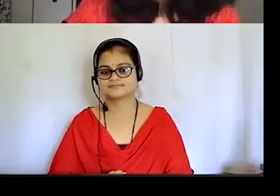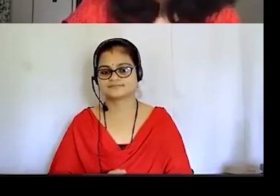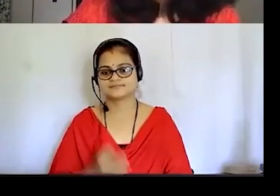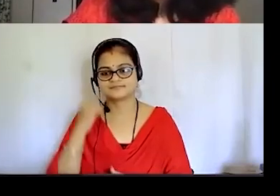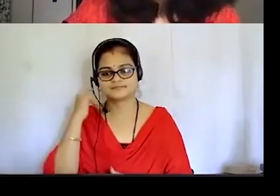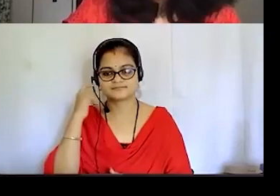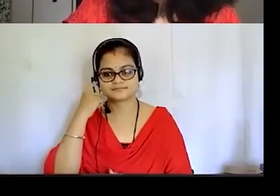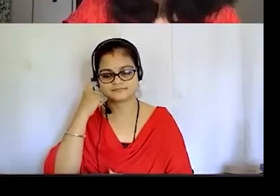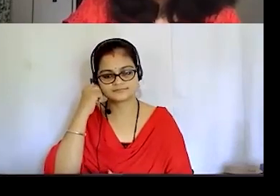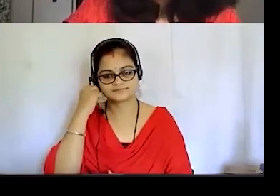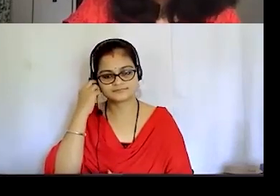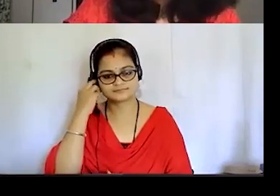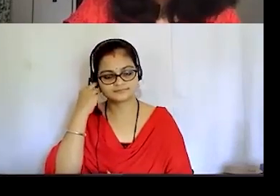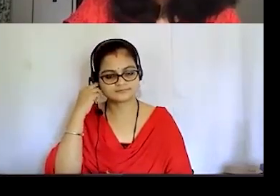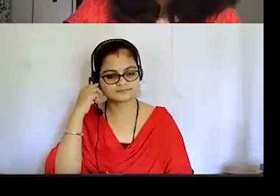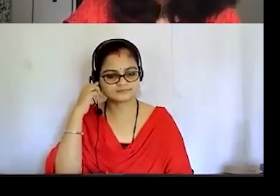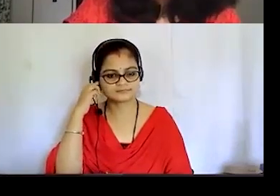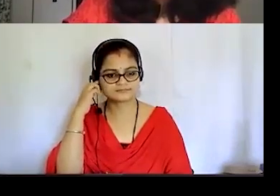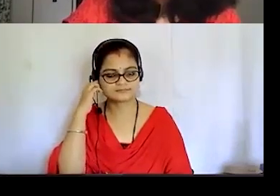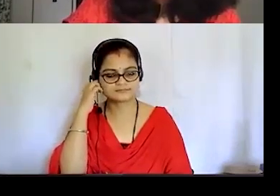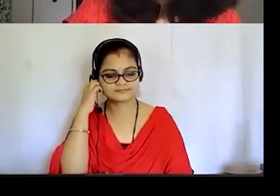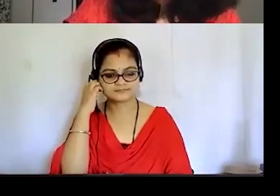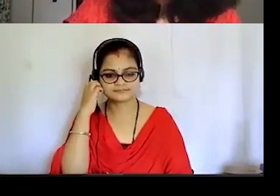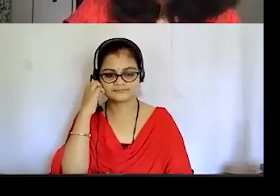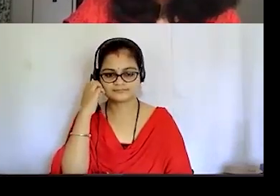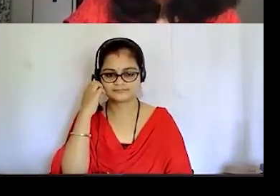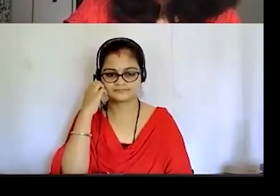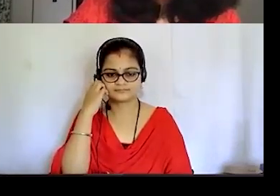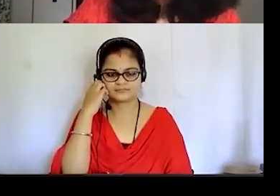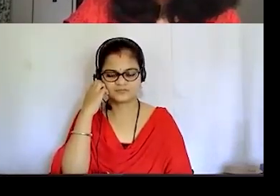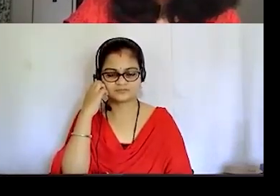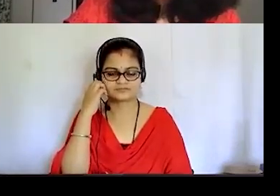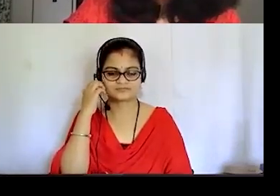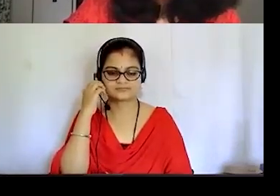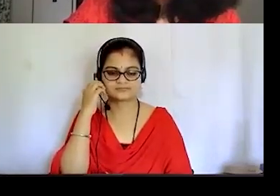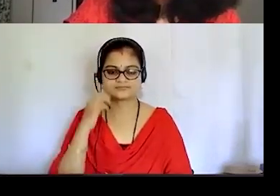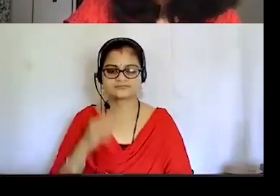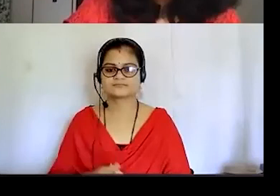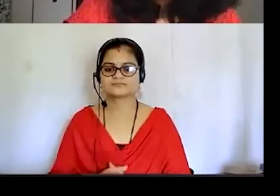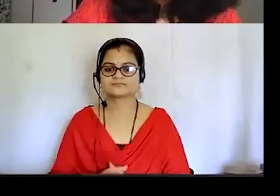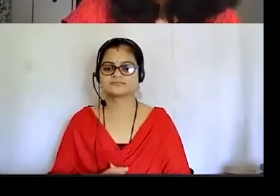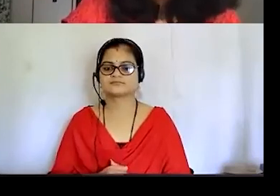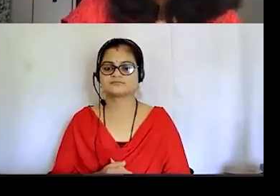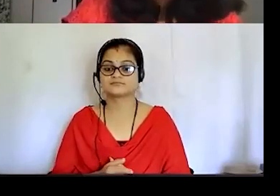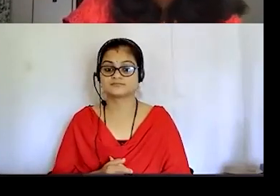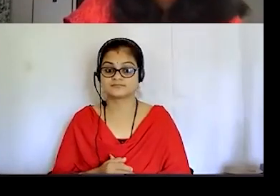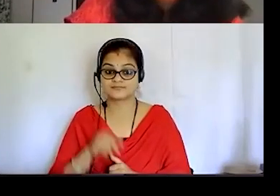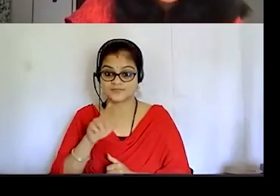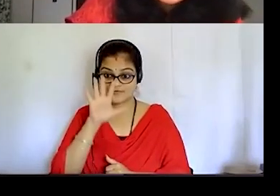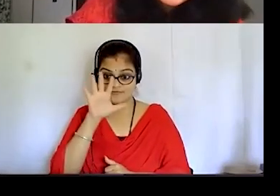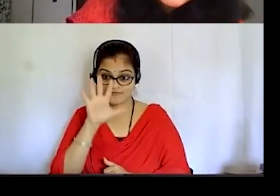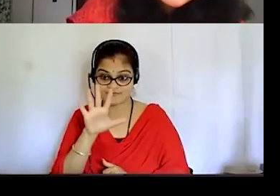वाले जरा हौले हौले गाड़ी हाको मेरे राम गाड़ी वाले